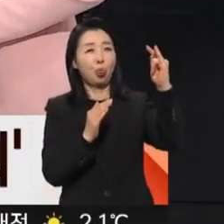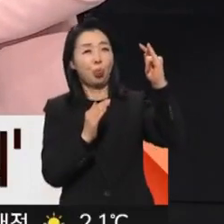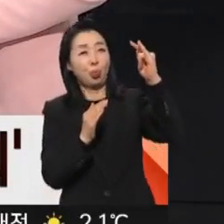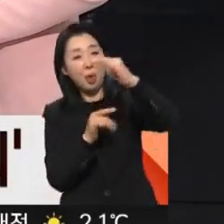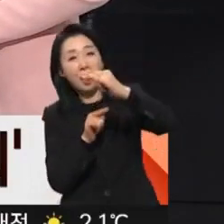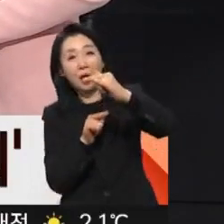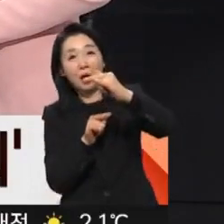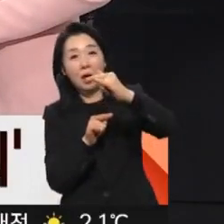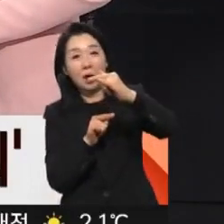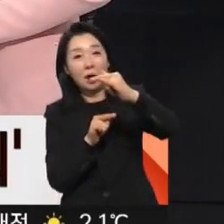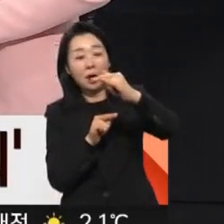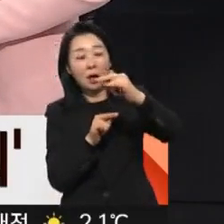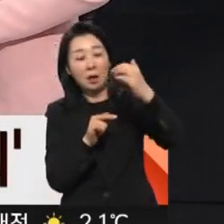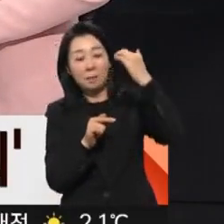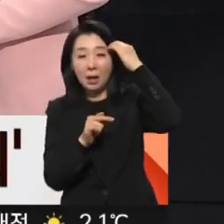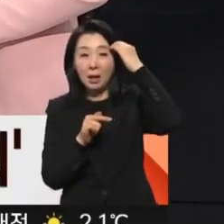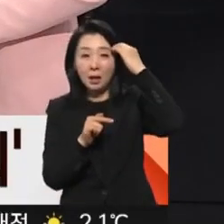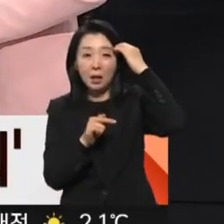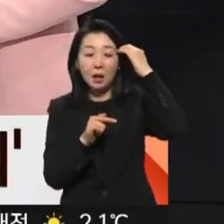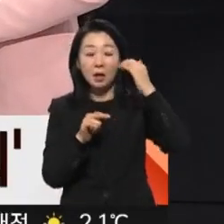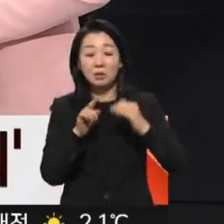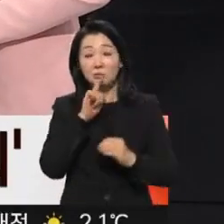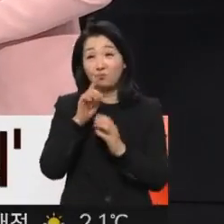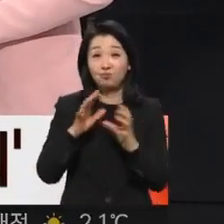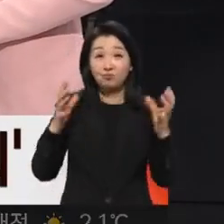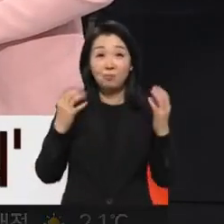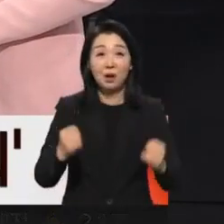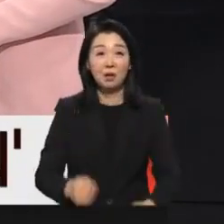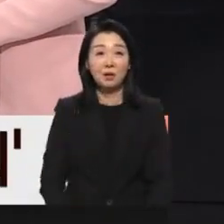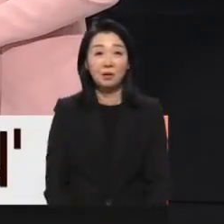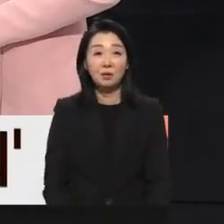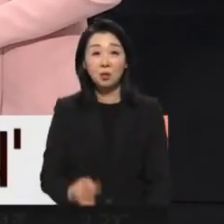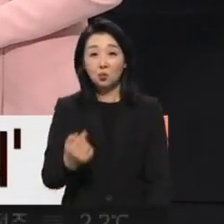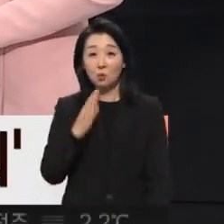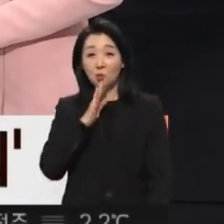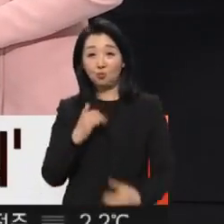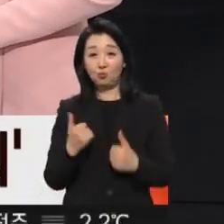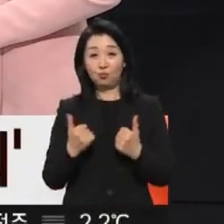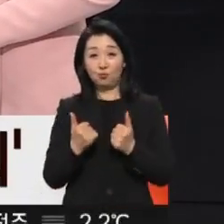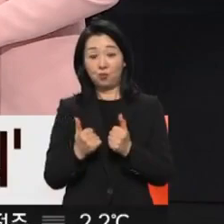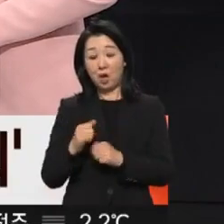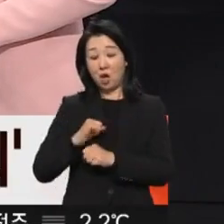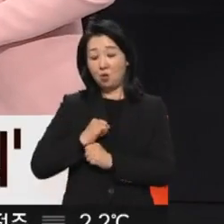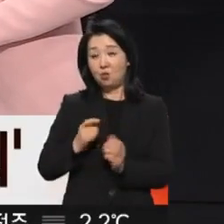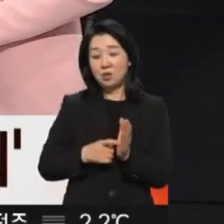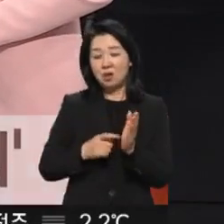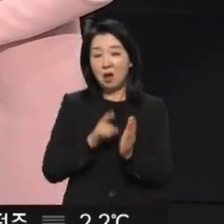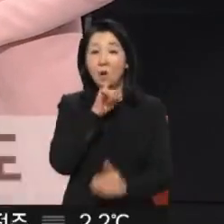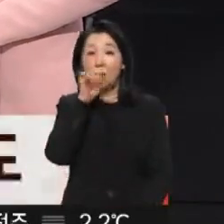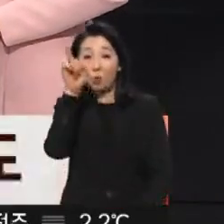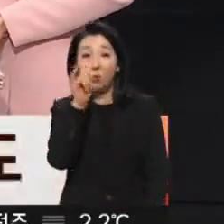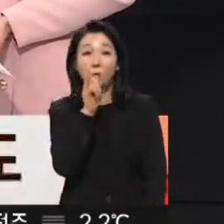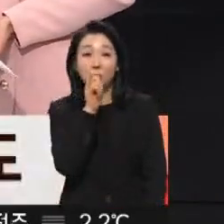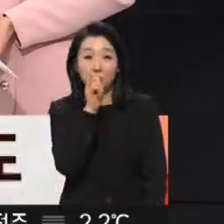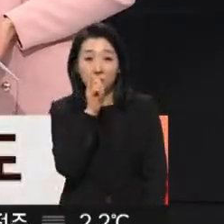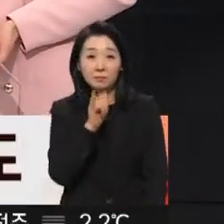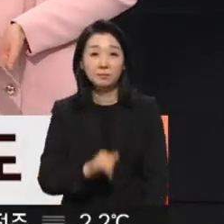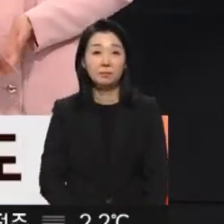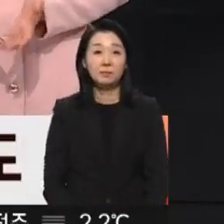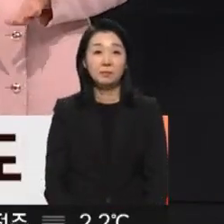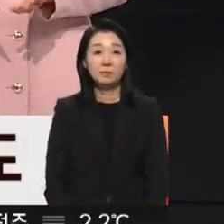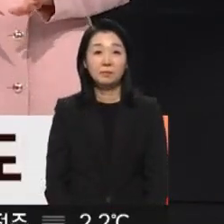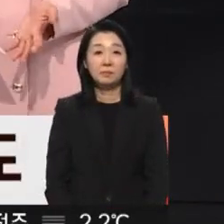영공 침범이 지금 정치권의 최대 현안으로 떠올랐잖아요. 네. 조금 전에는 국회에서 군의 현안 보고도 진행이 됐다는 거죠? 네,